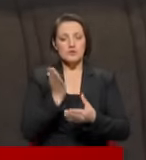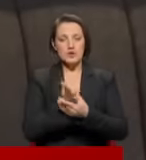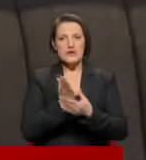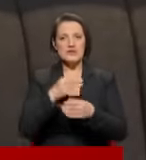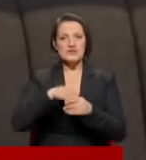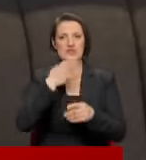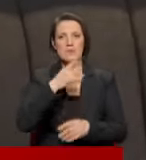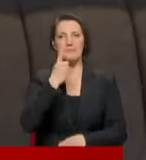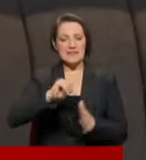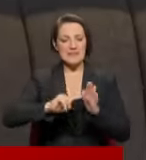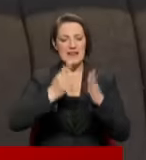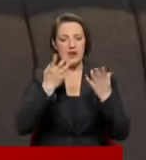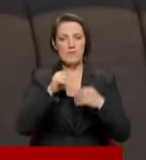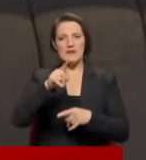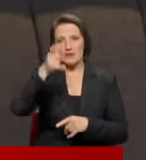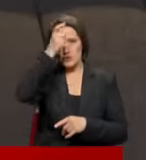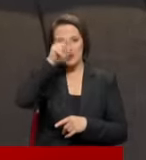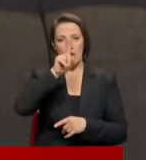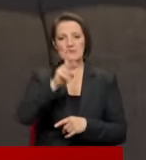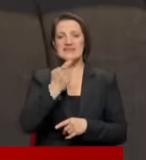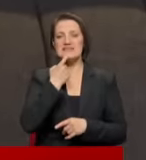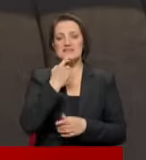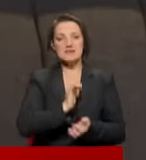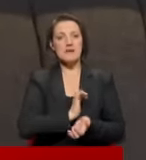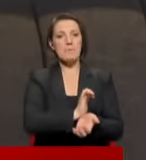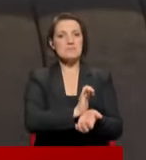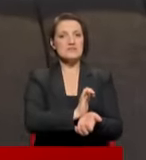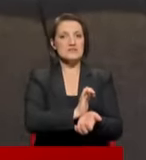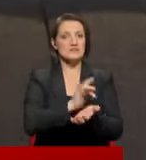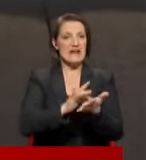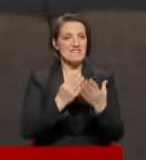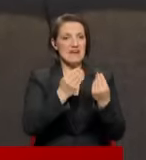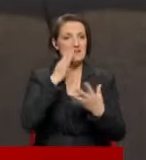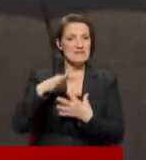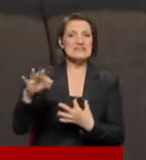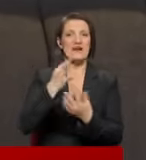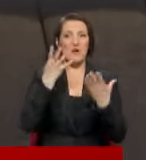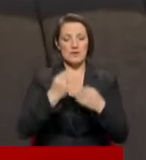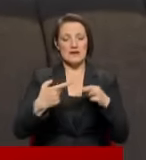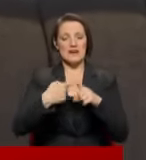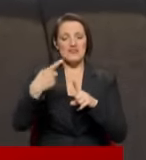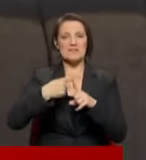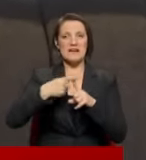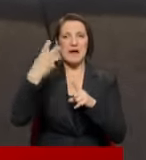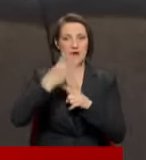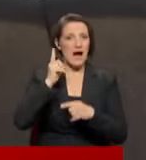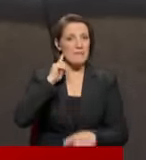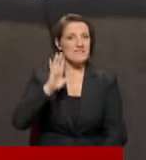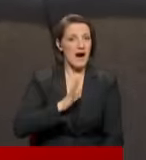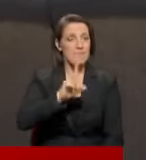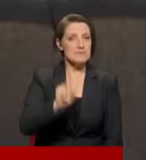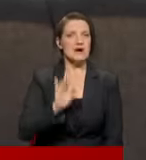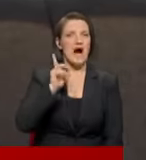dosyalarda yok. Bir tane delil olmadan bu ülkede 18 yıl hapise mahkum edilen insanlar olduğundan Recep Tayyip Erdoğan gerçekten haberdar